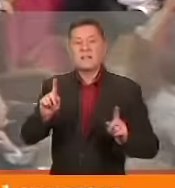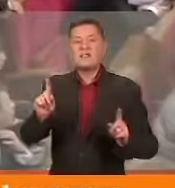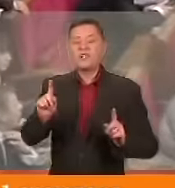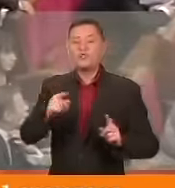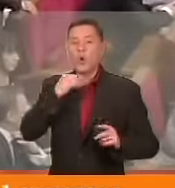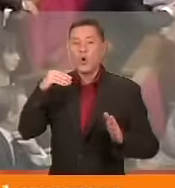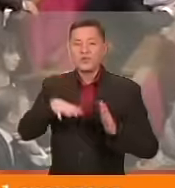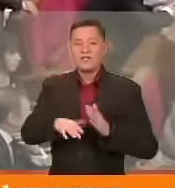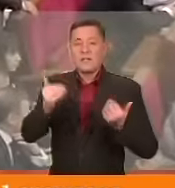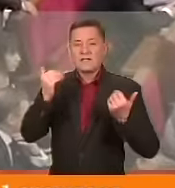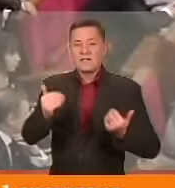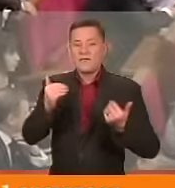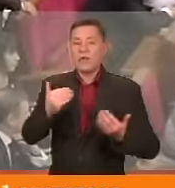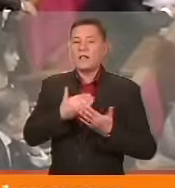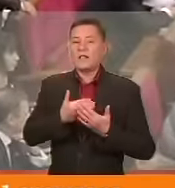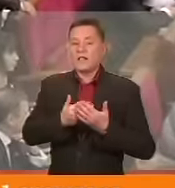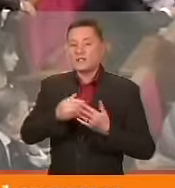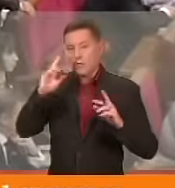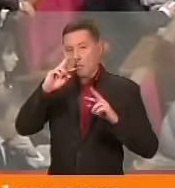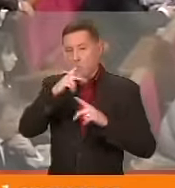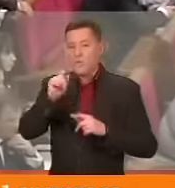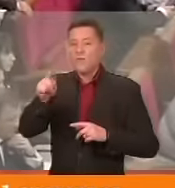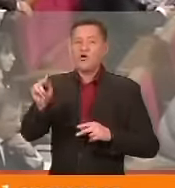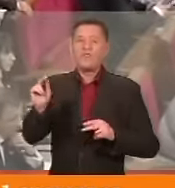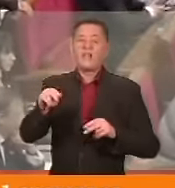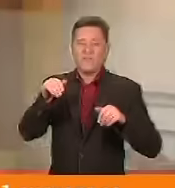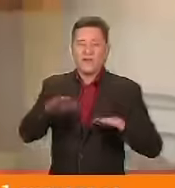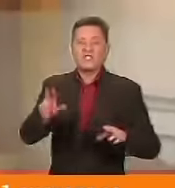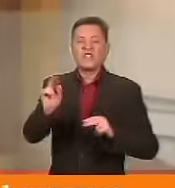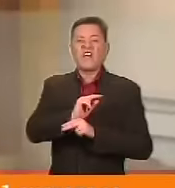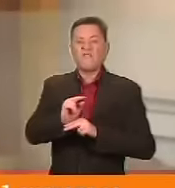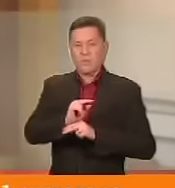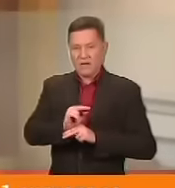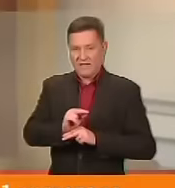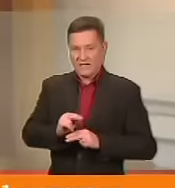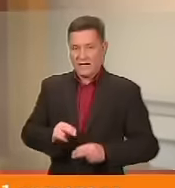Тому сьогодні цю начебто помилку вони вирішили виправити.